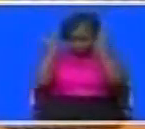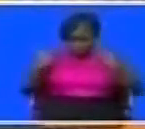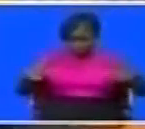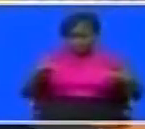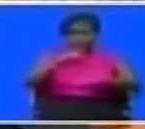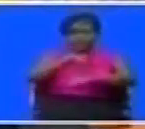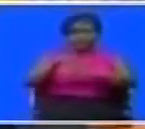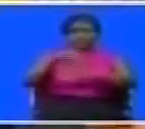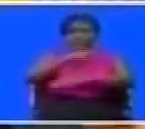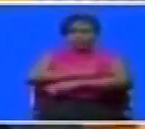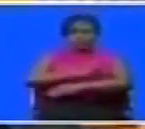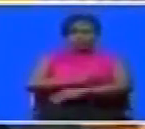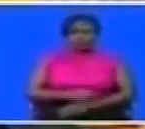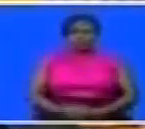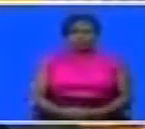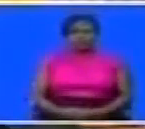kutoka ukanda wa Pwani.